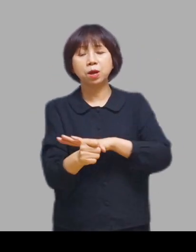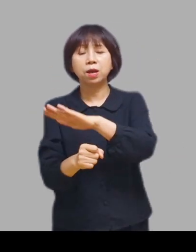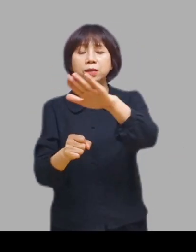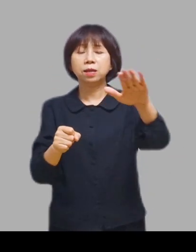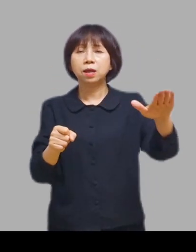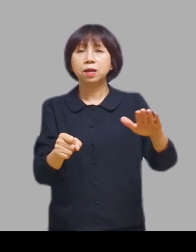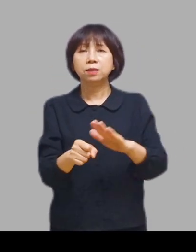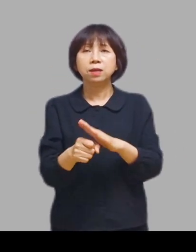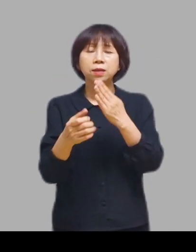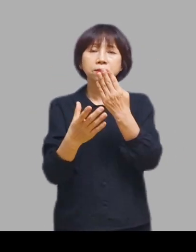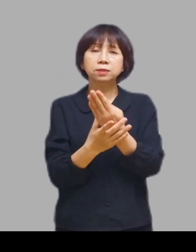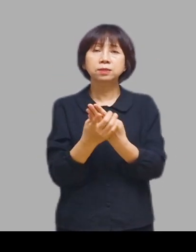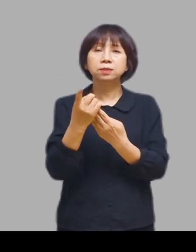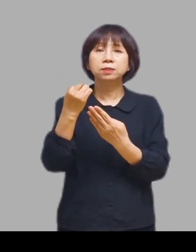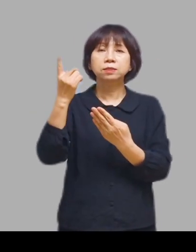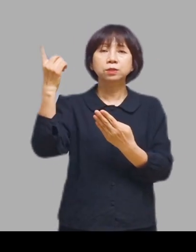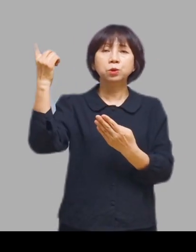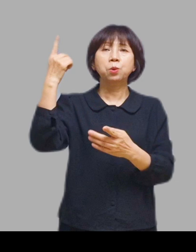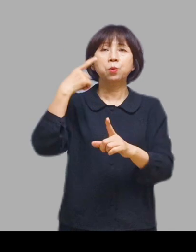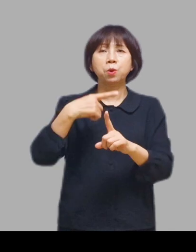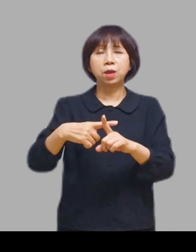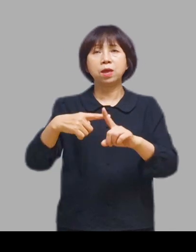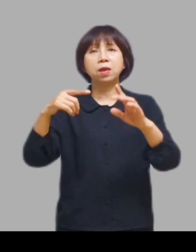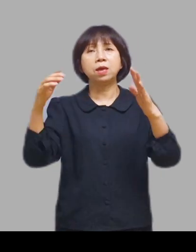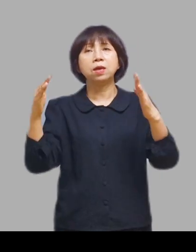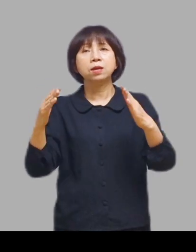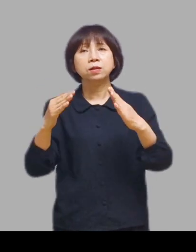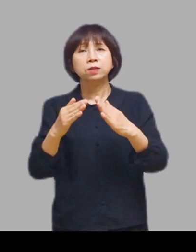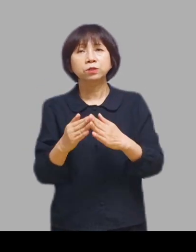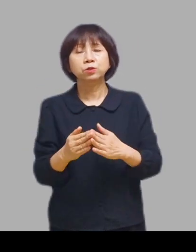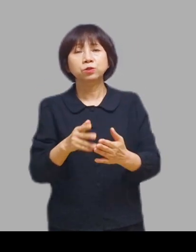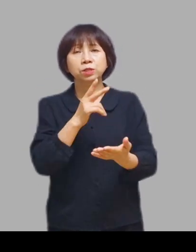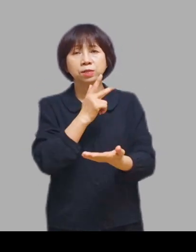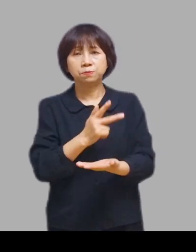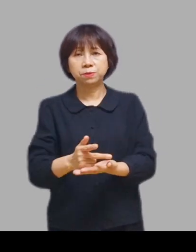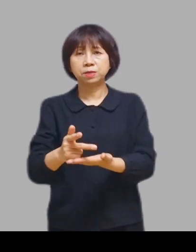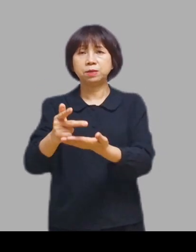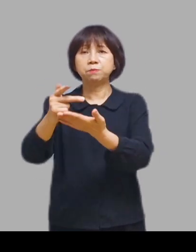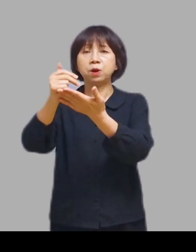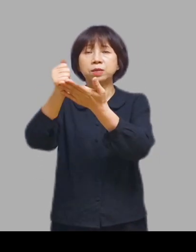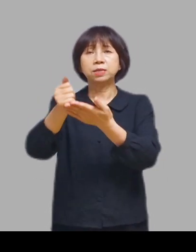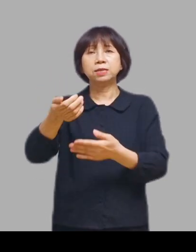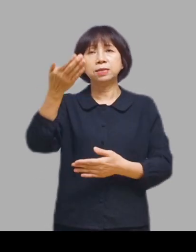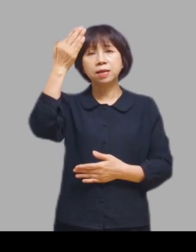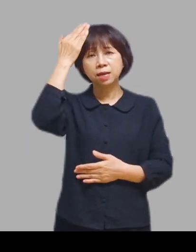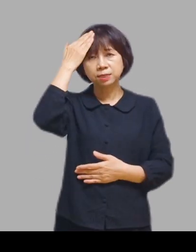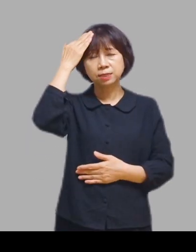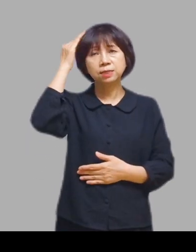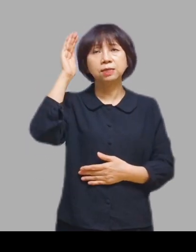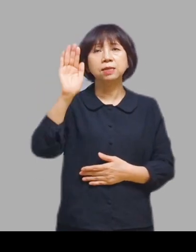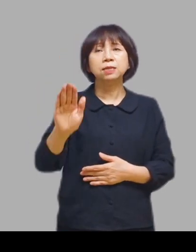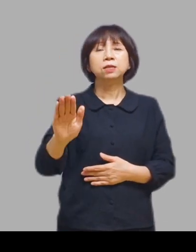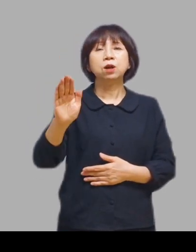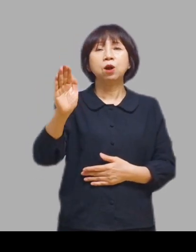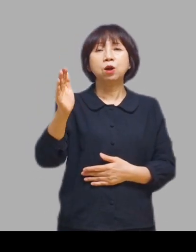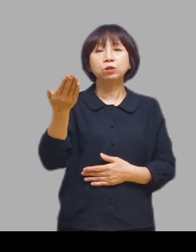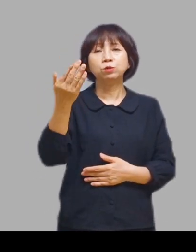사랑함으로 하나 되는 교회 주님이 머리